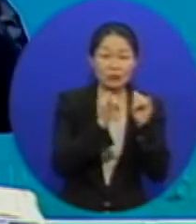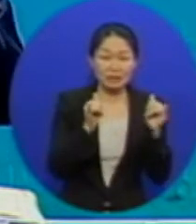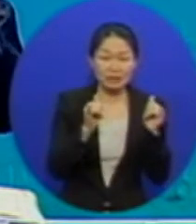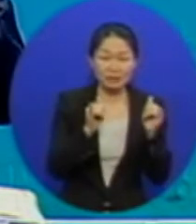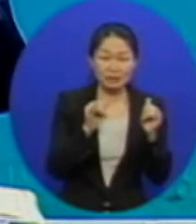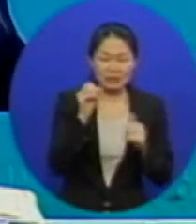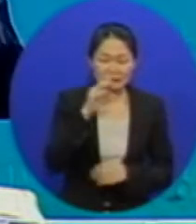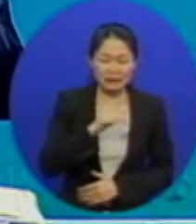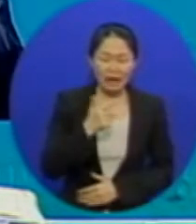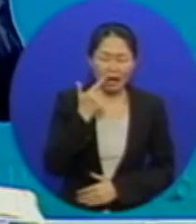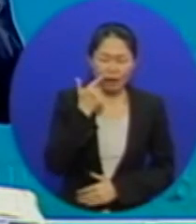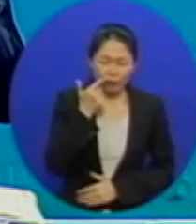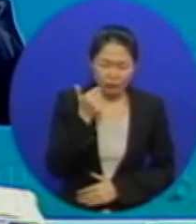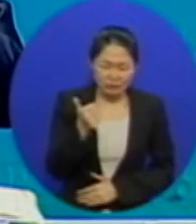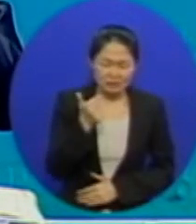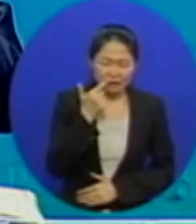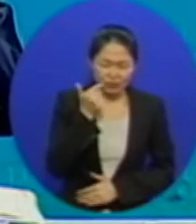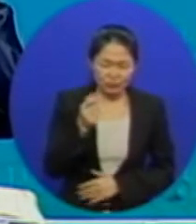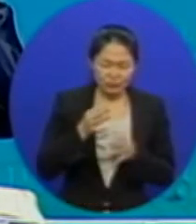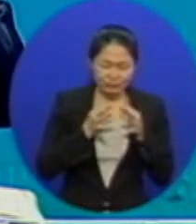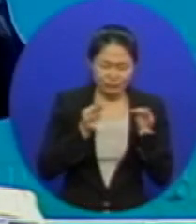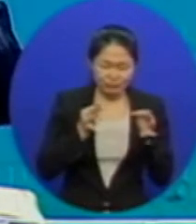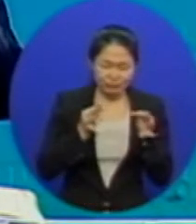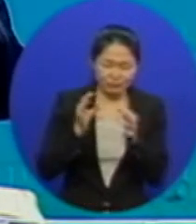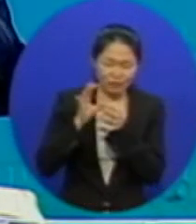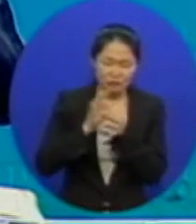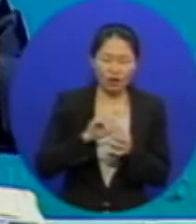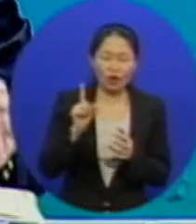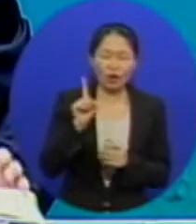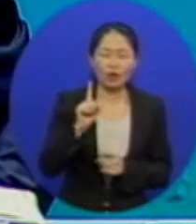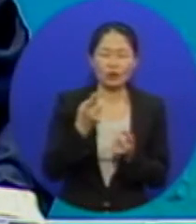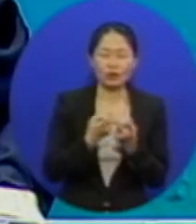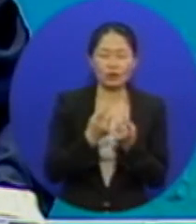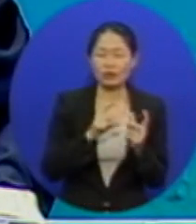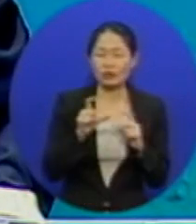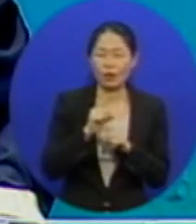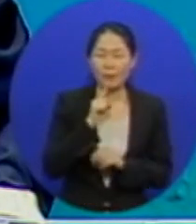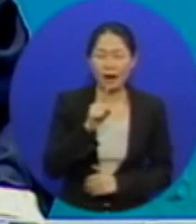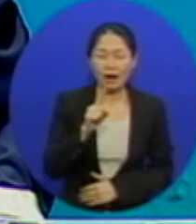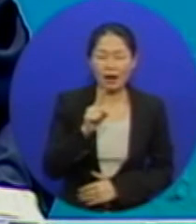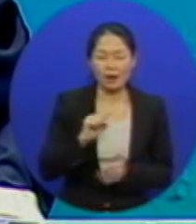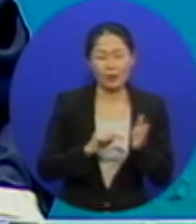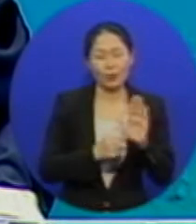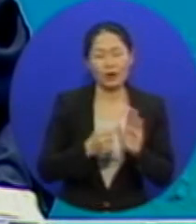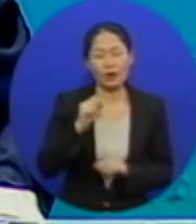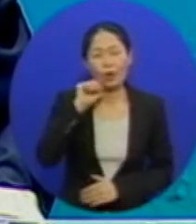그나마 아버지 아버지 라고 막 부르짖고 어떻게 더 말을 해야 될지 몰랐다고